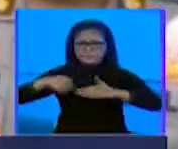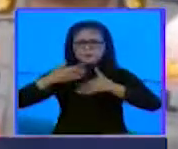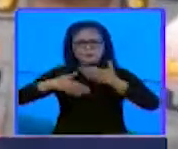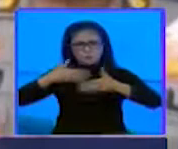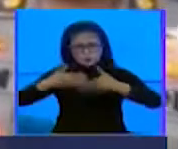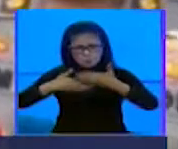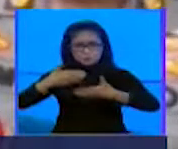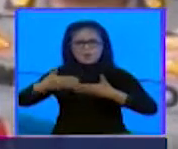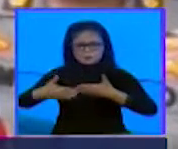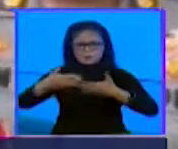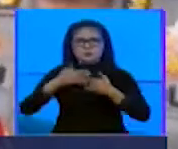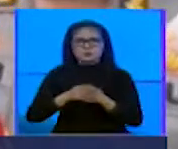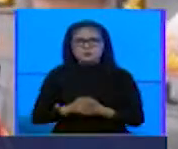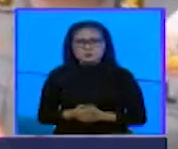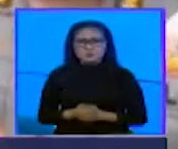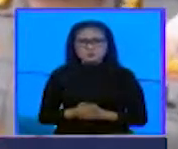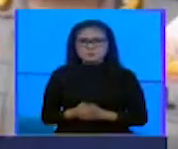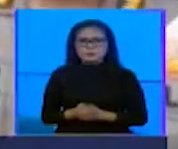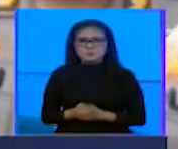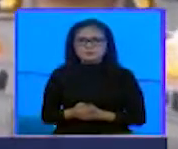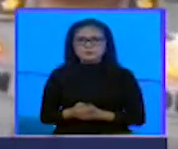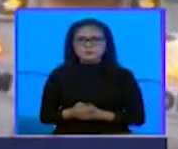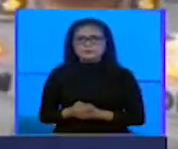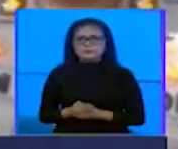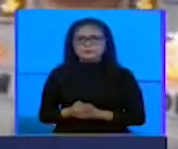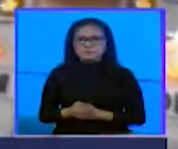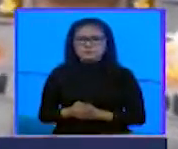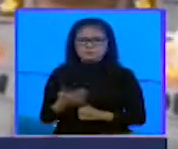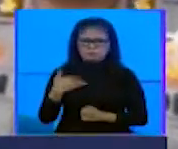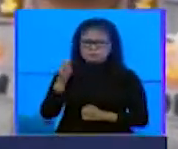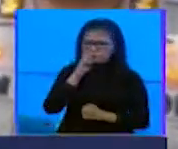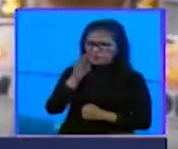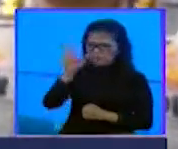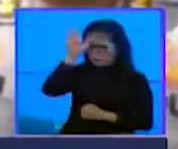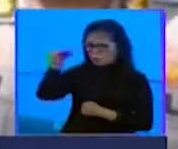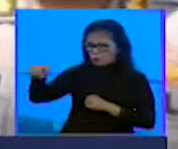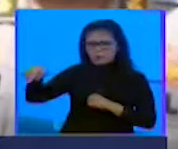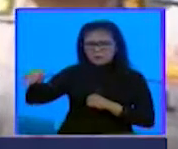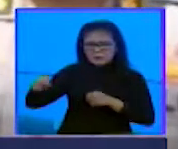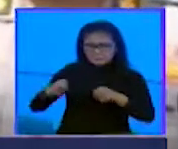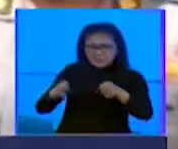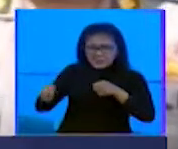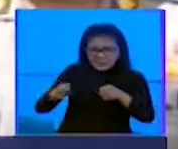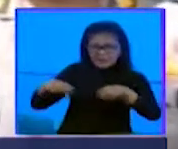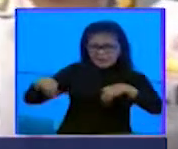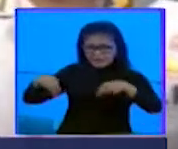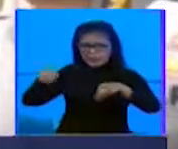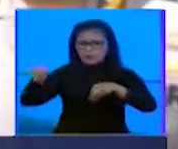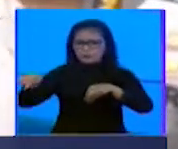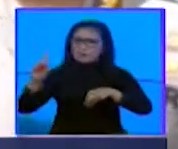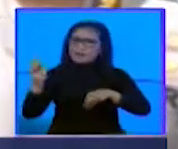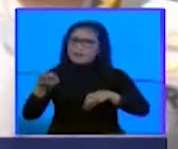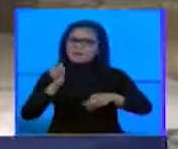yang dilakukan oleh pihak pengelola. Tadi kita sampaikan bahwa pengelola sudah membuat kegiatan yang